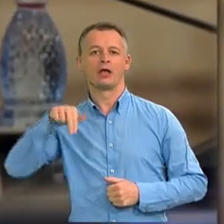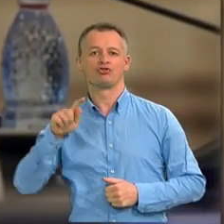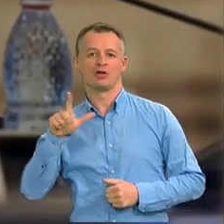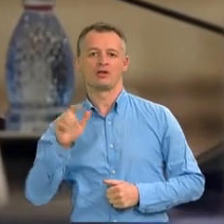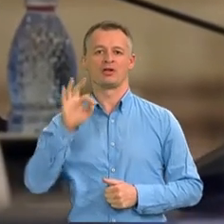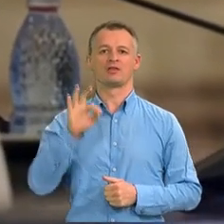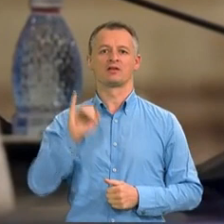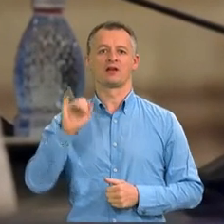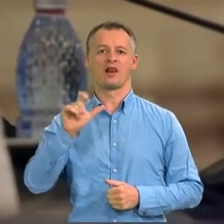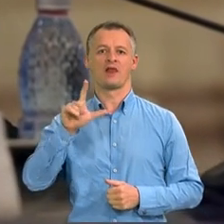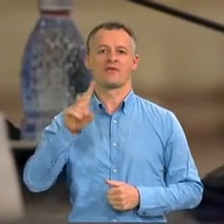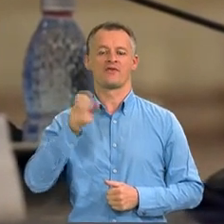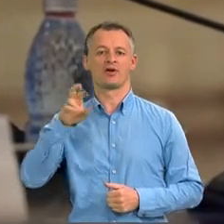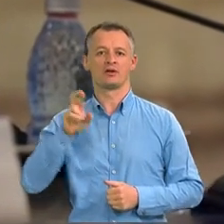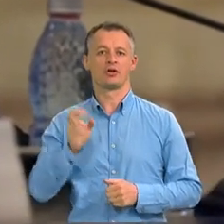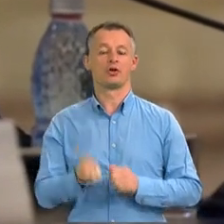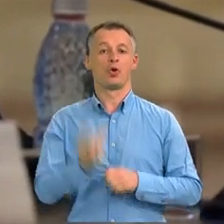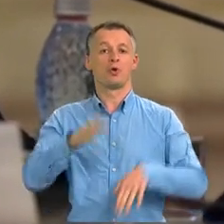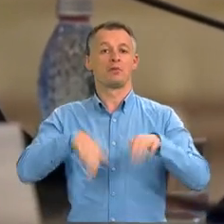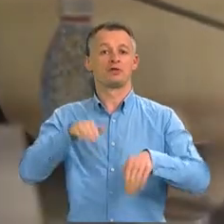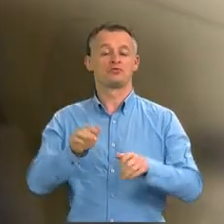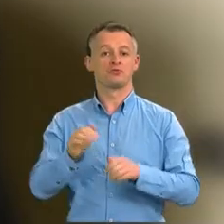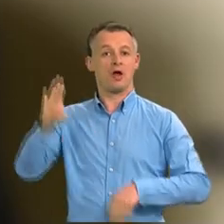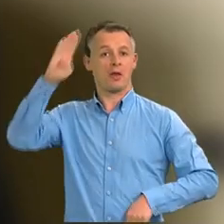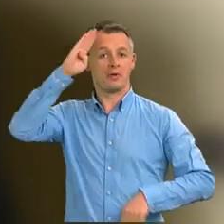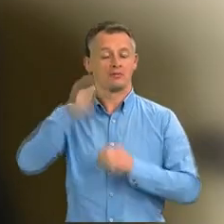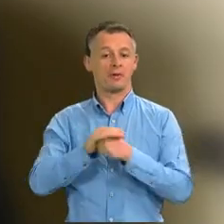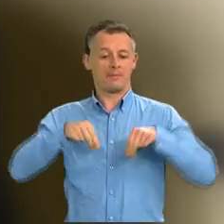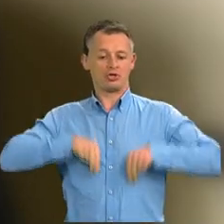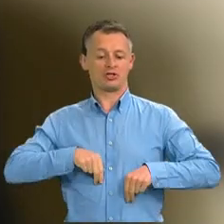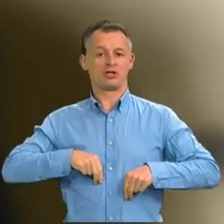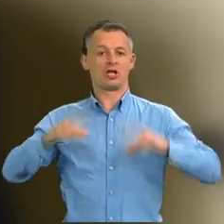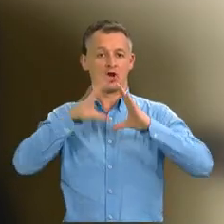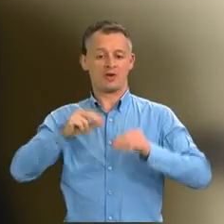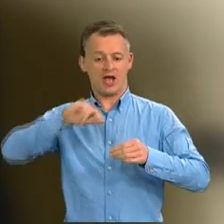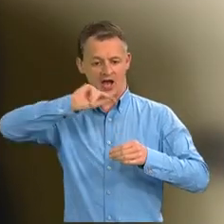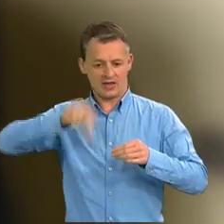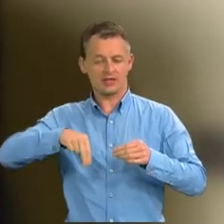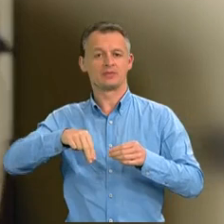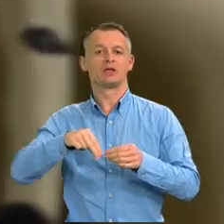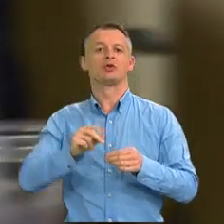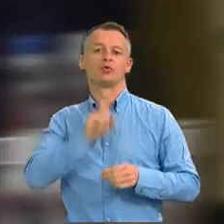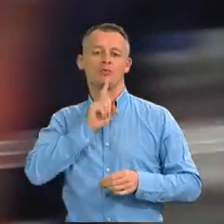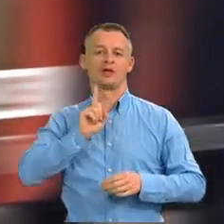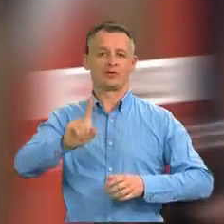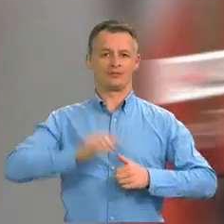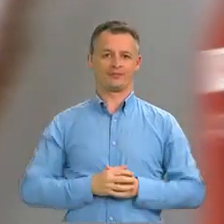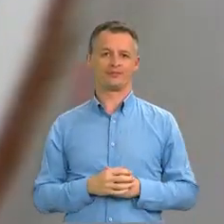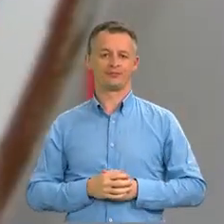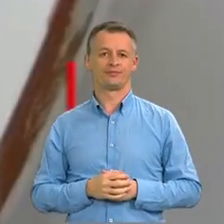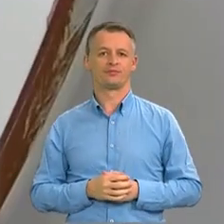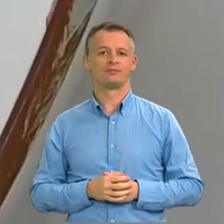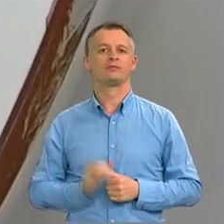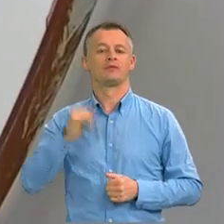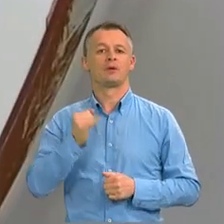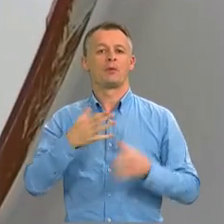Angel Tâlvăr este noul ministru al apărării. Președintele Klaus Iohannis a semnat în această seară decretul de numire. Mai mulți